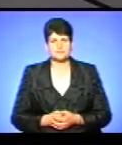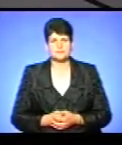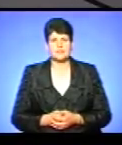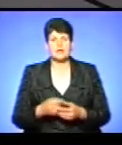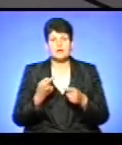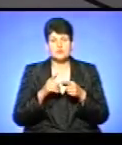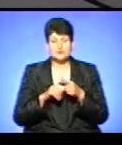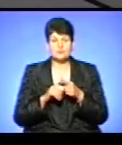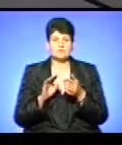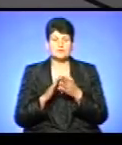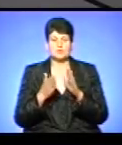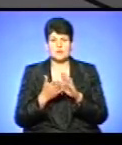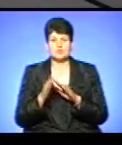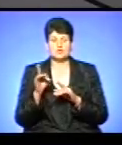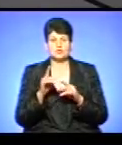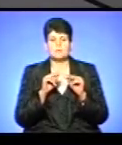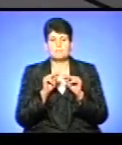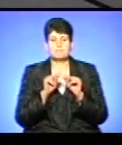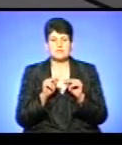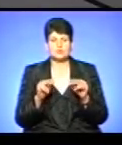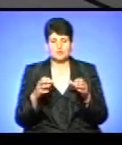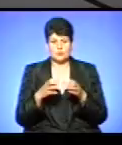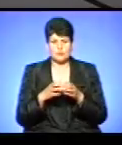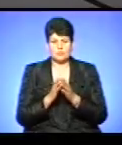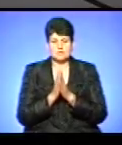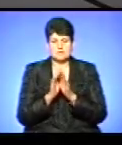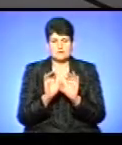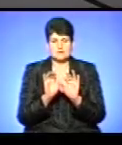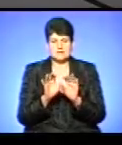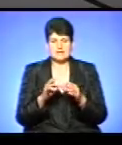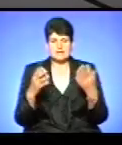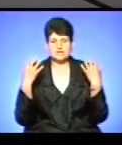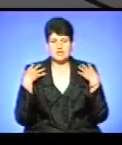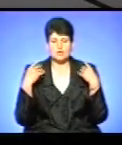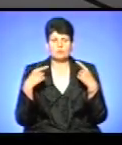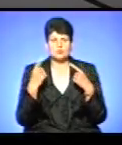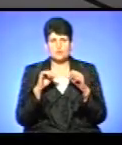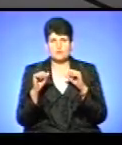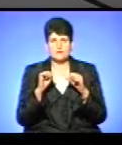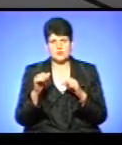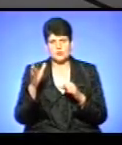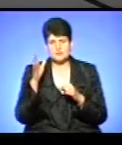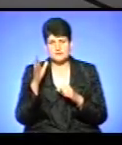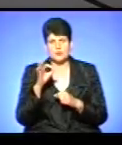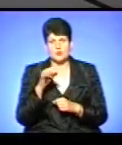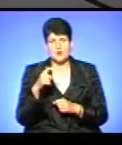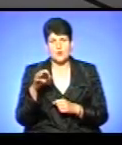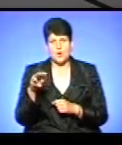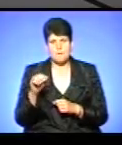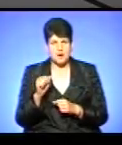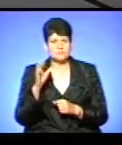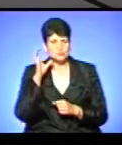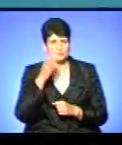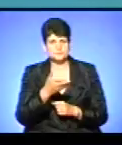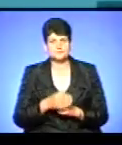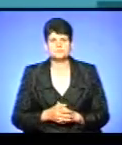Власне, ситуацію щодо педагогічного колективу ми попросили прокоментувати начальницю обласного управління освіти та науки Ольгу Хуму. Давайте почуємо, що вона каже з цього